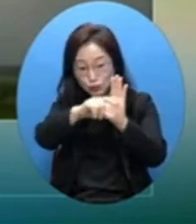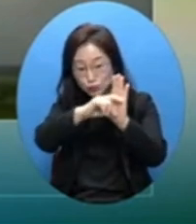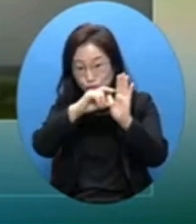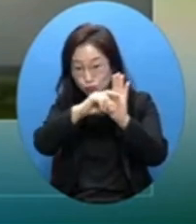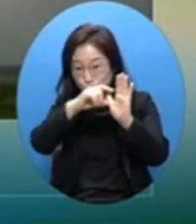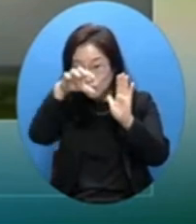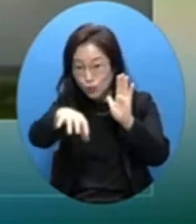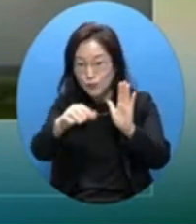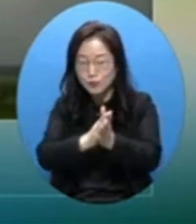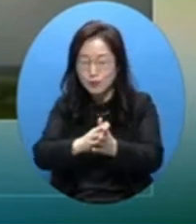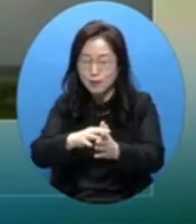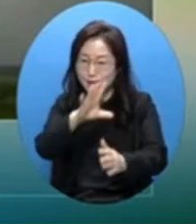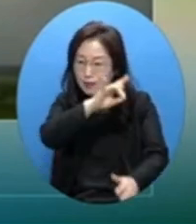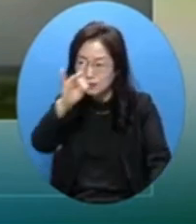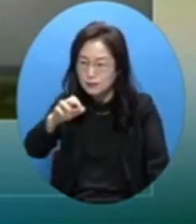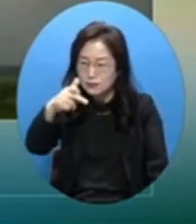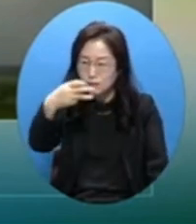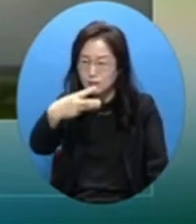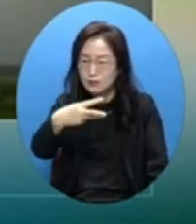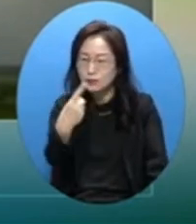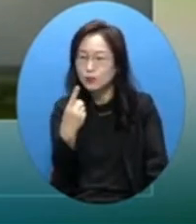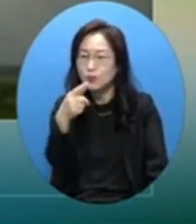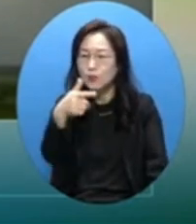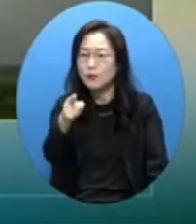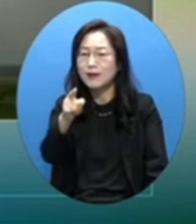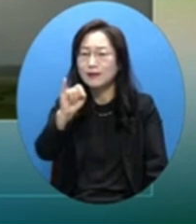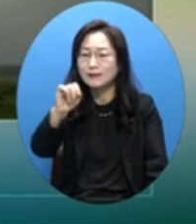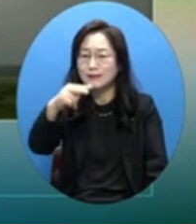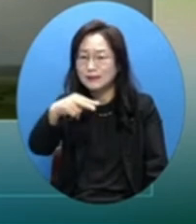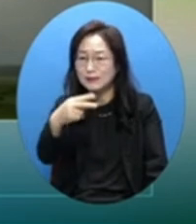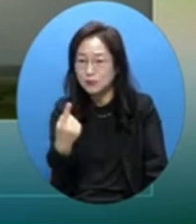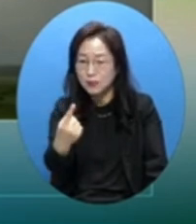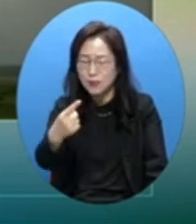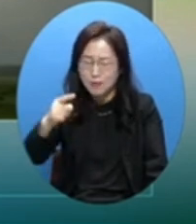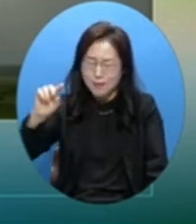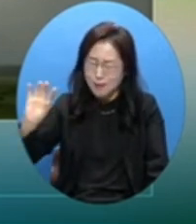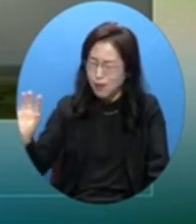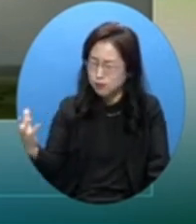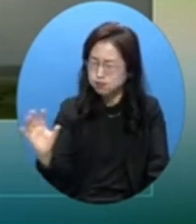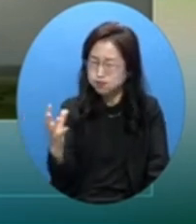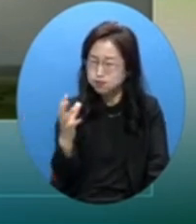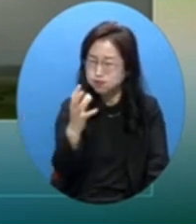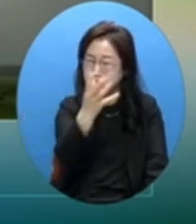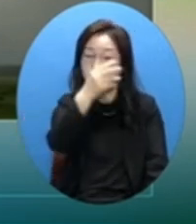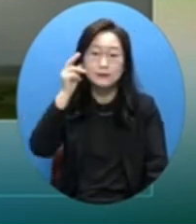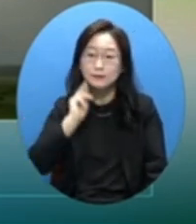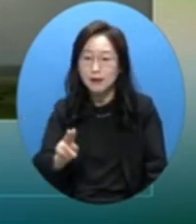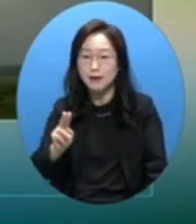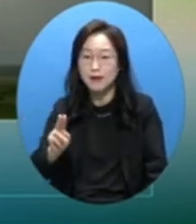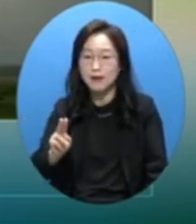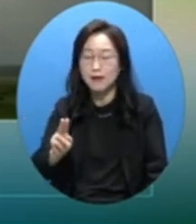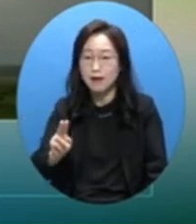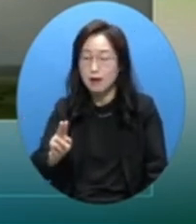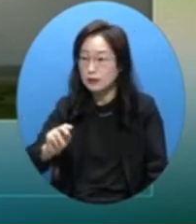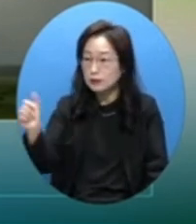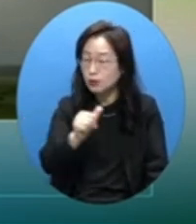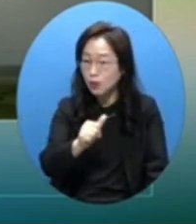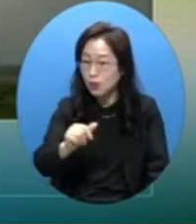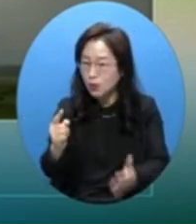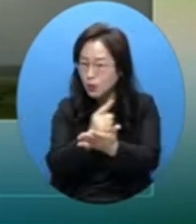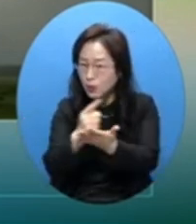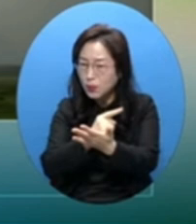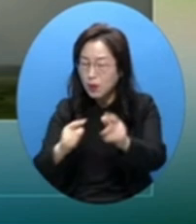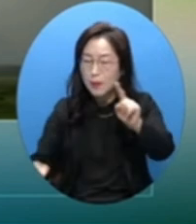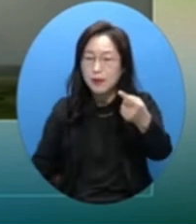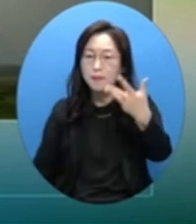불어오는데 얼마나 이 토네도 광풍이 심한지 시속